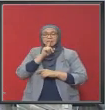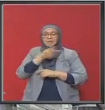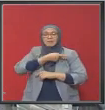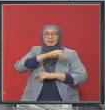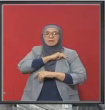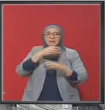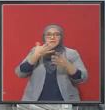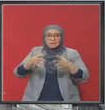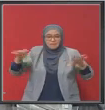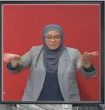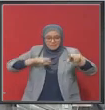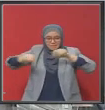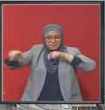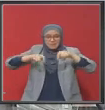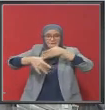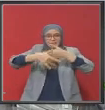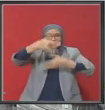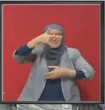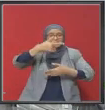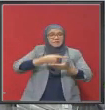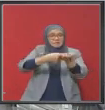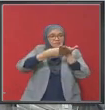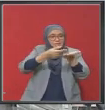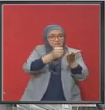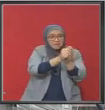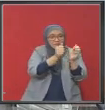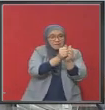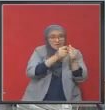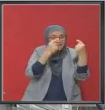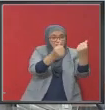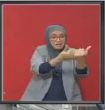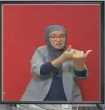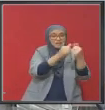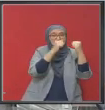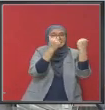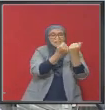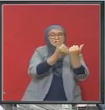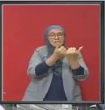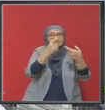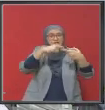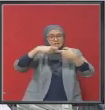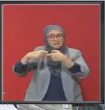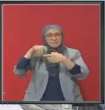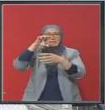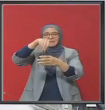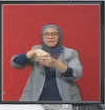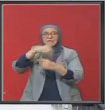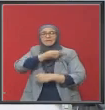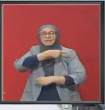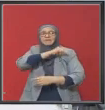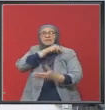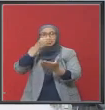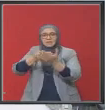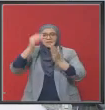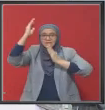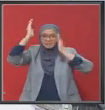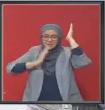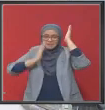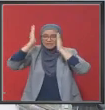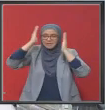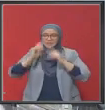awal berbincang dengan ijhssi berkaitan termasuklah dengan Kementerian aku angin Malaysia